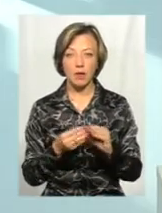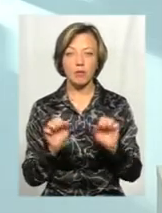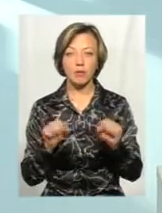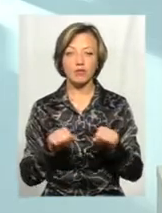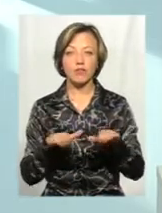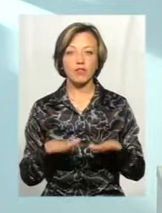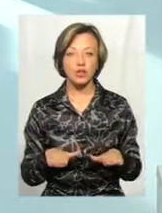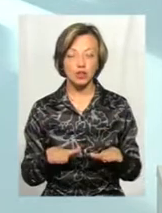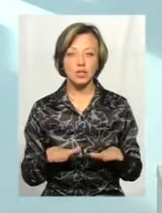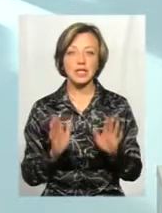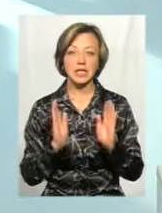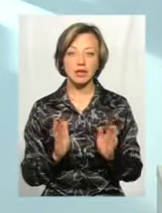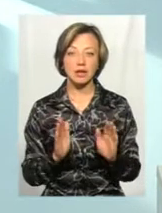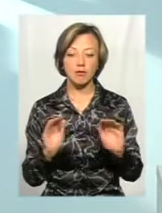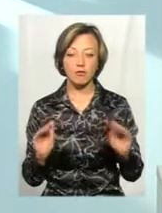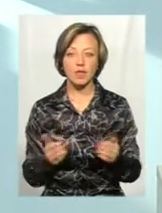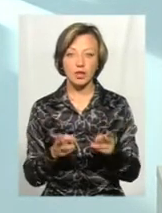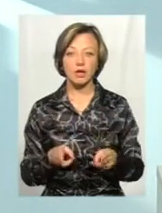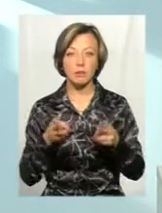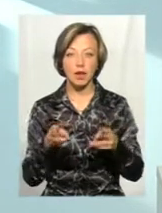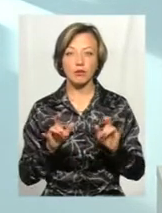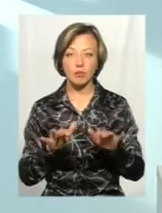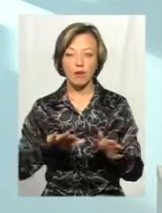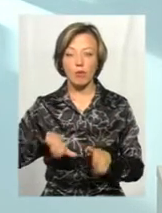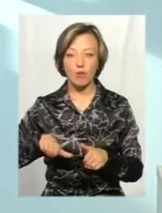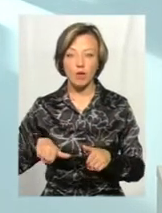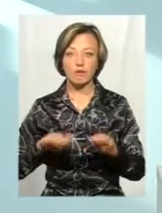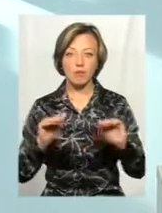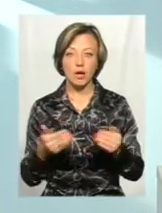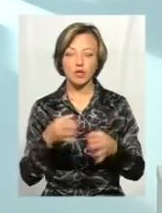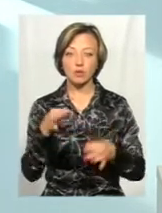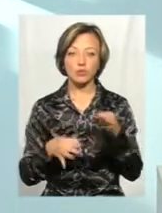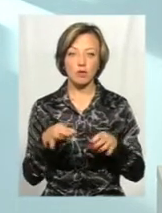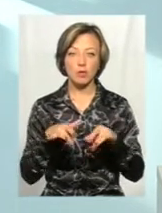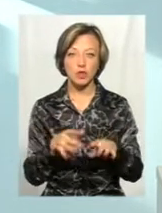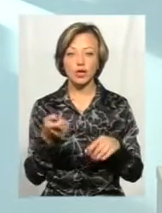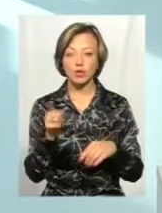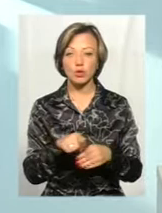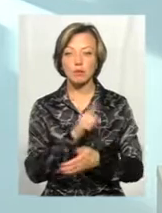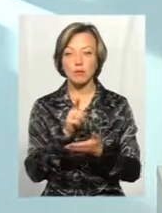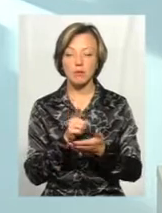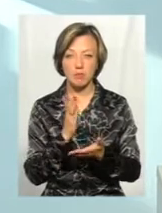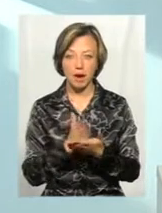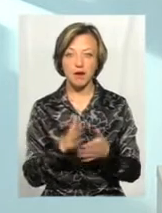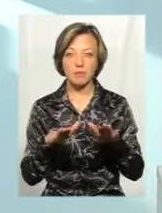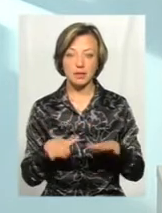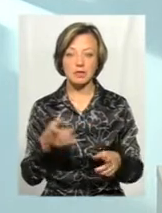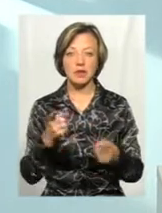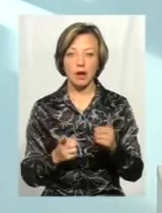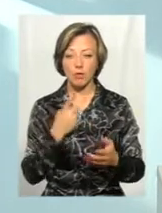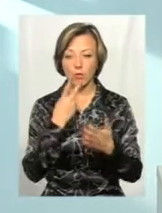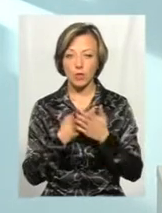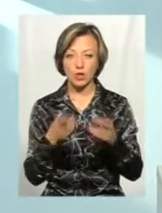можна вирішити виключно в межах кримінального провадження і потім в межах судових процесів. Тому тут має місце реально